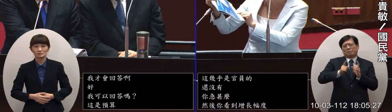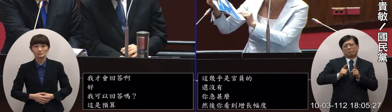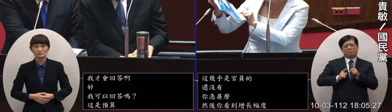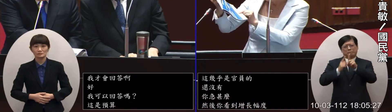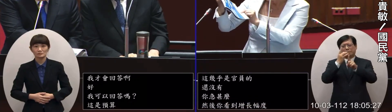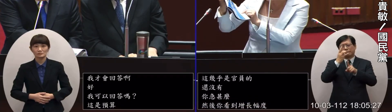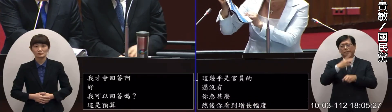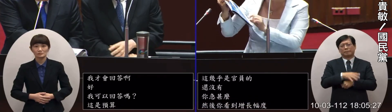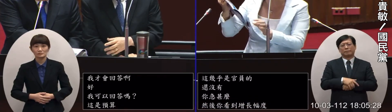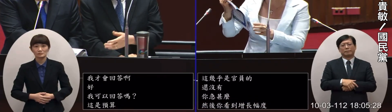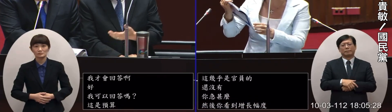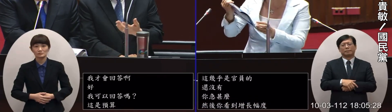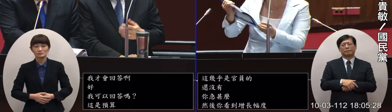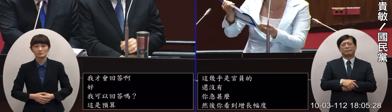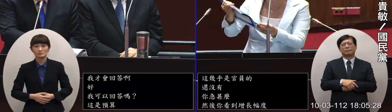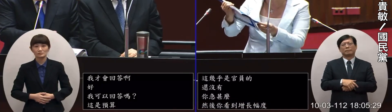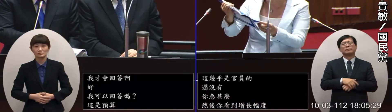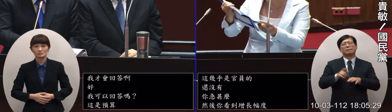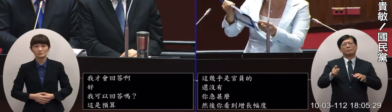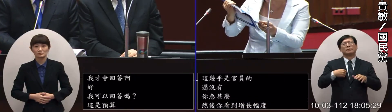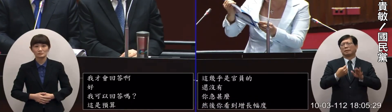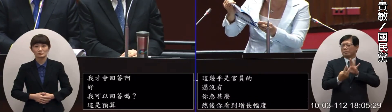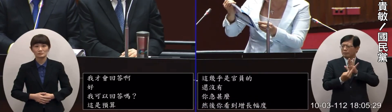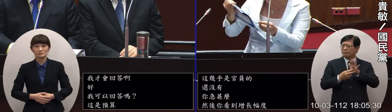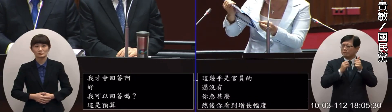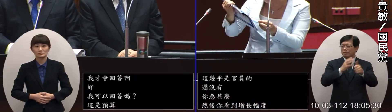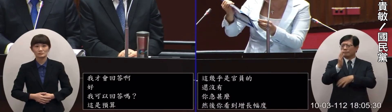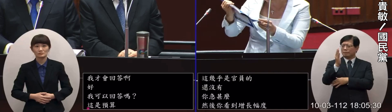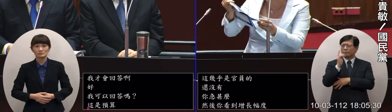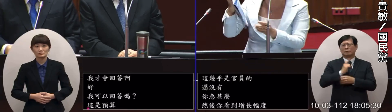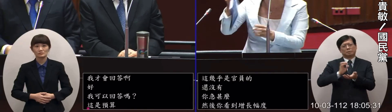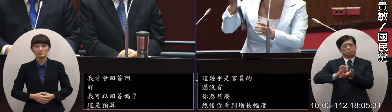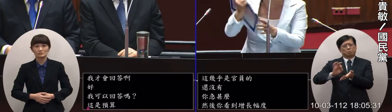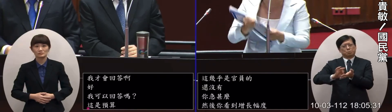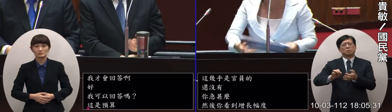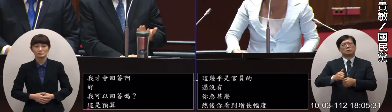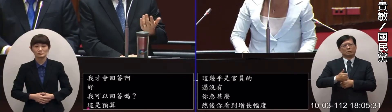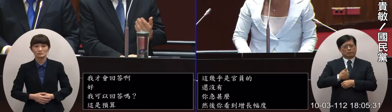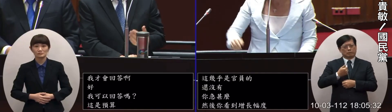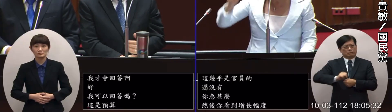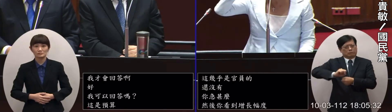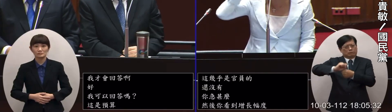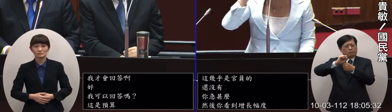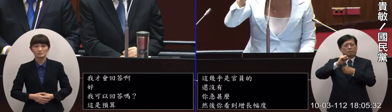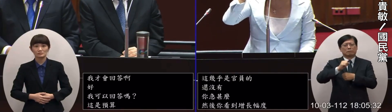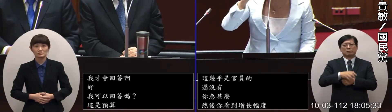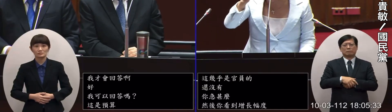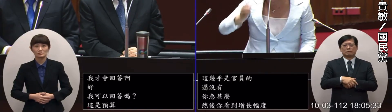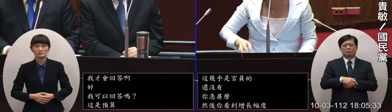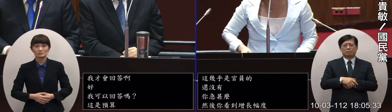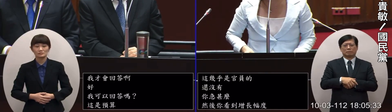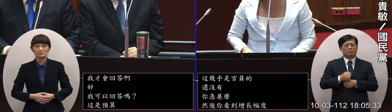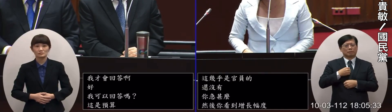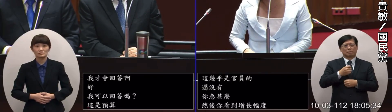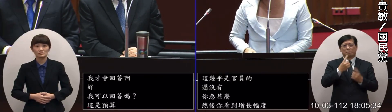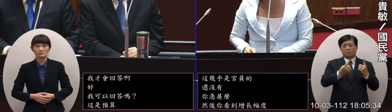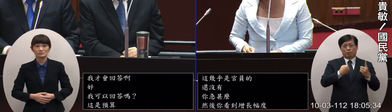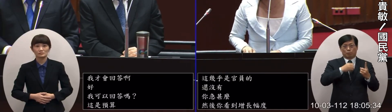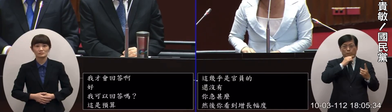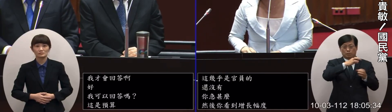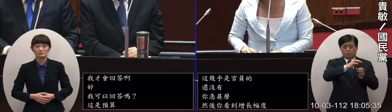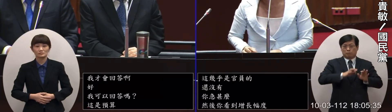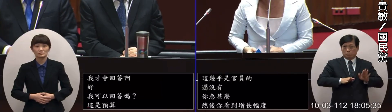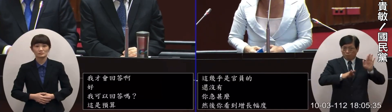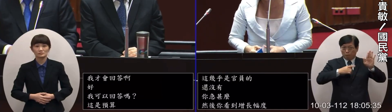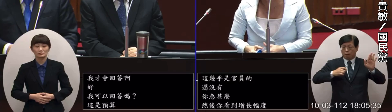得上它，所以我们才会讲说，你政府花钱的增幅啊，是极大于我们经济